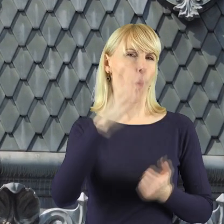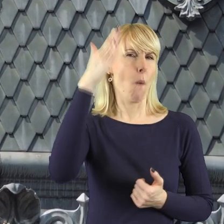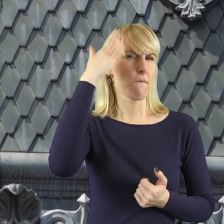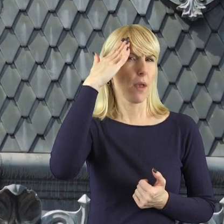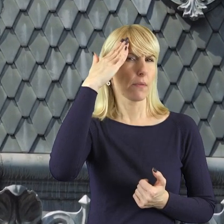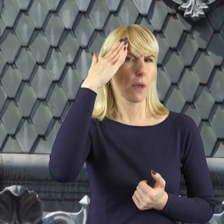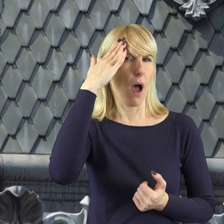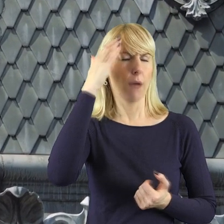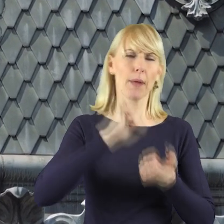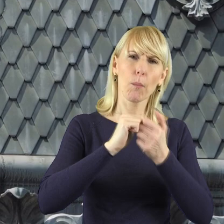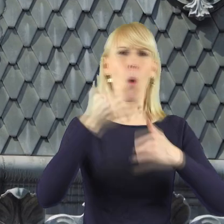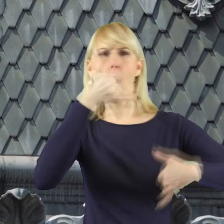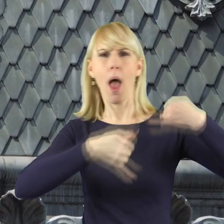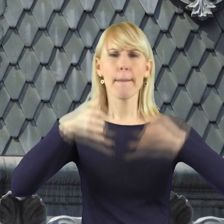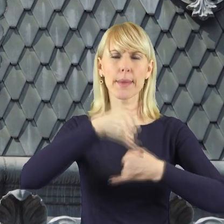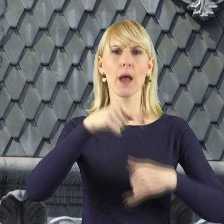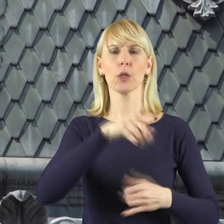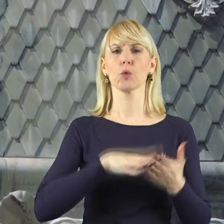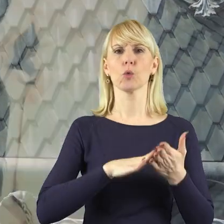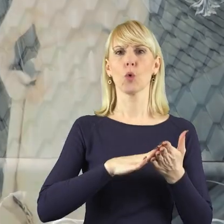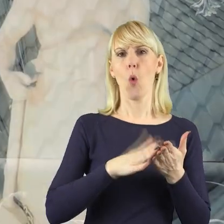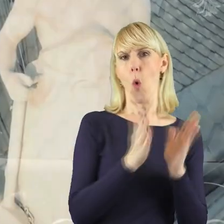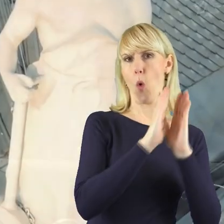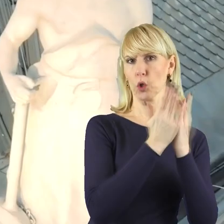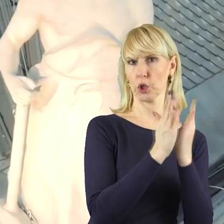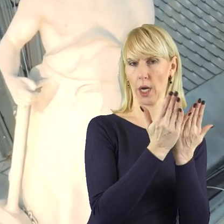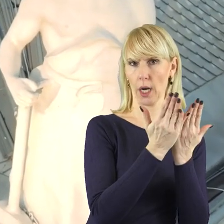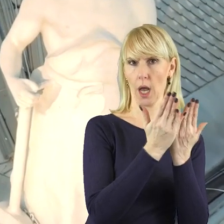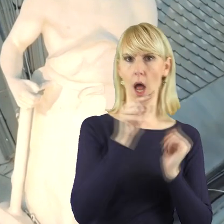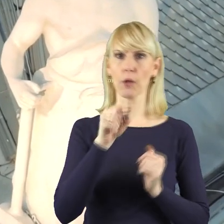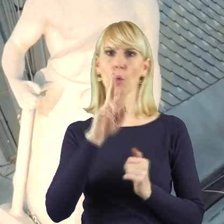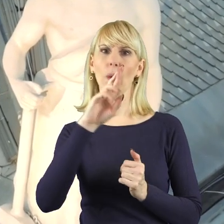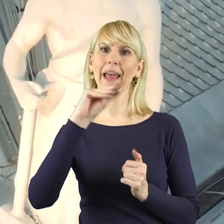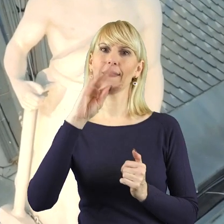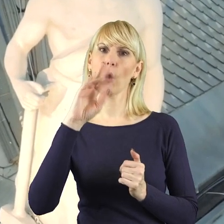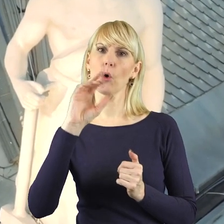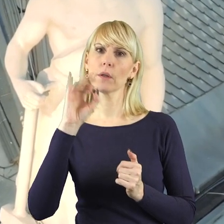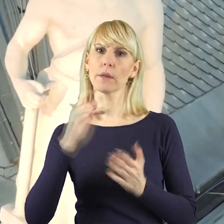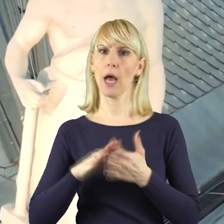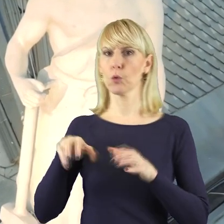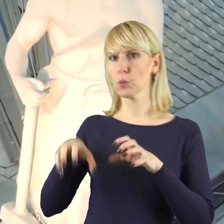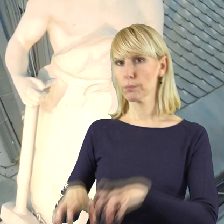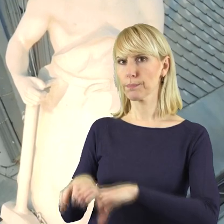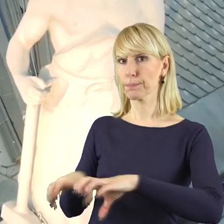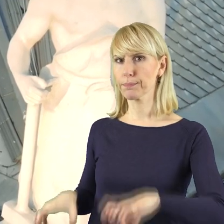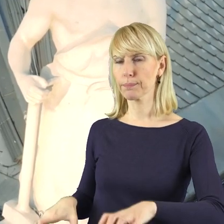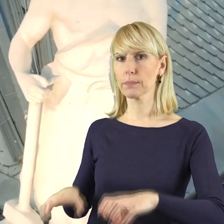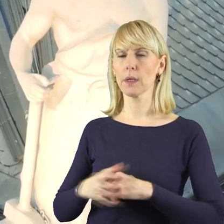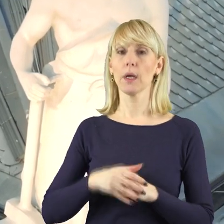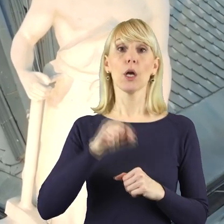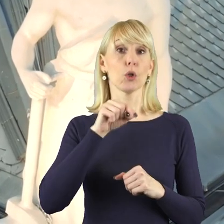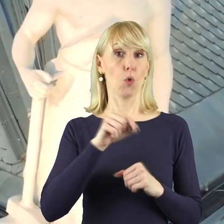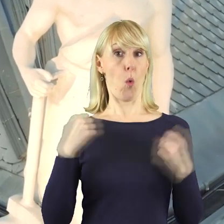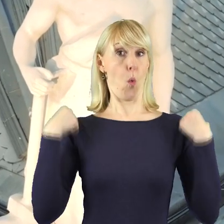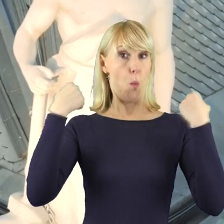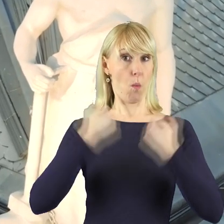chemię, co przywodzą na myśl towarzyszące jej księga oraz retorta, widoczne w fałdach sukni. Zarówno ubranie,